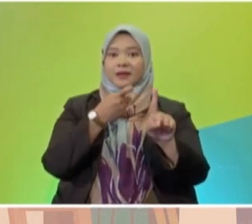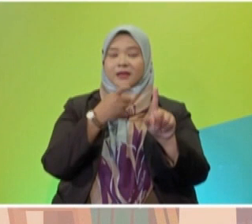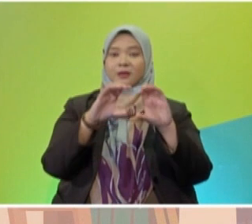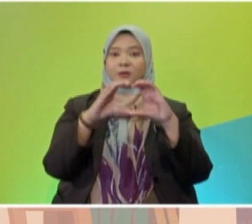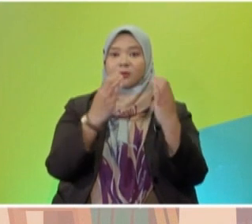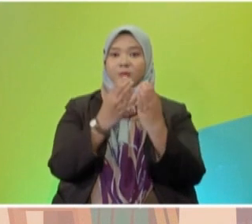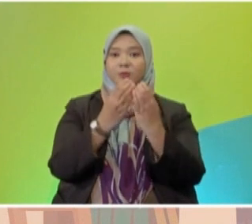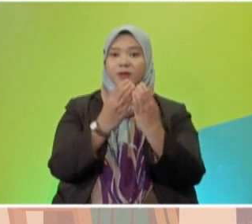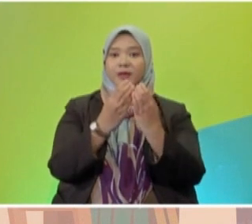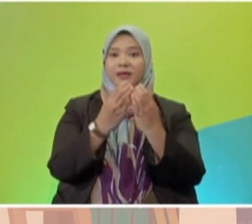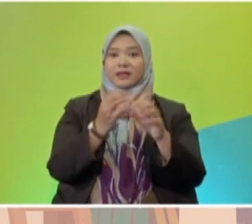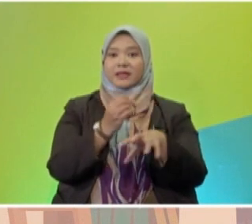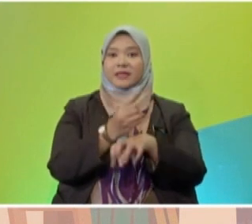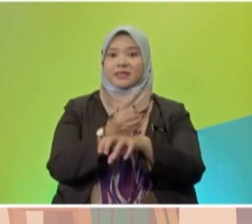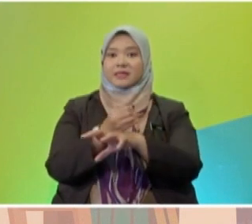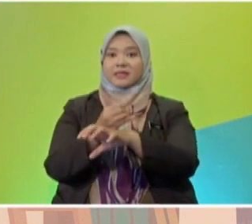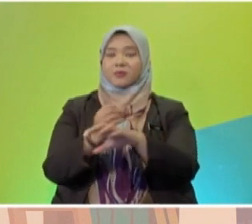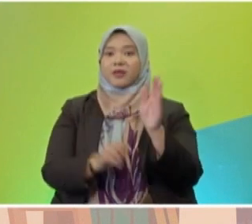ke?